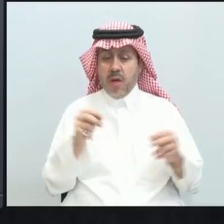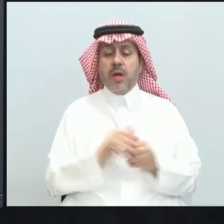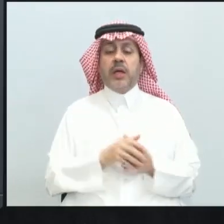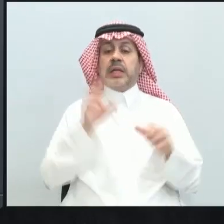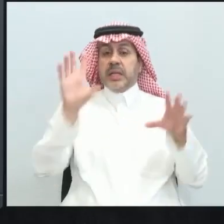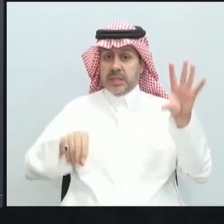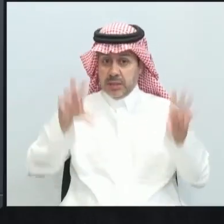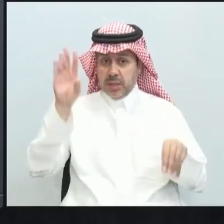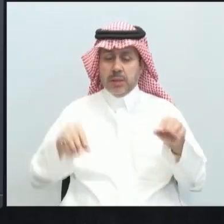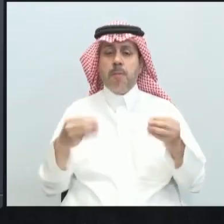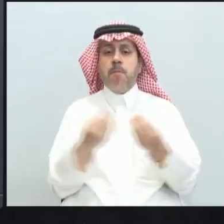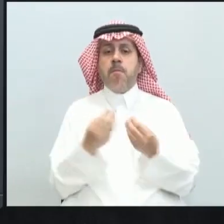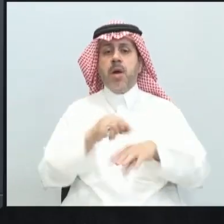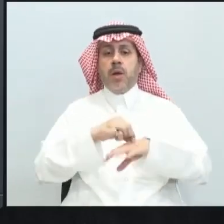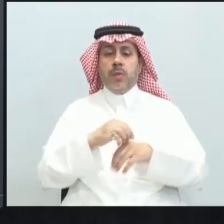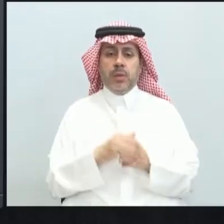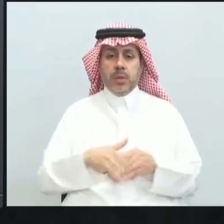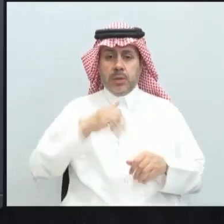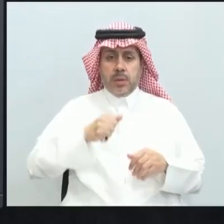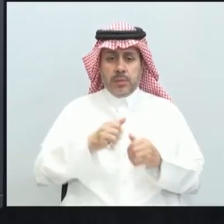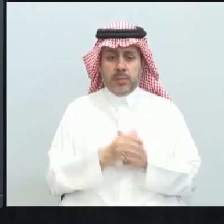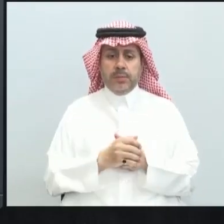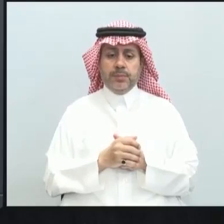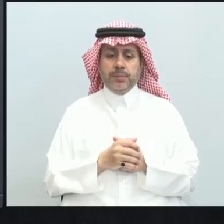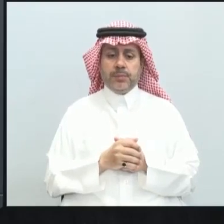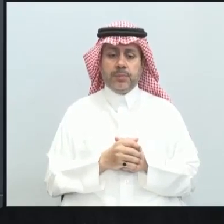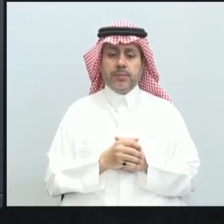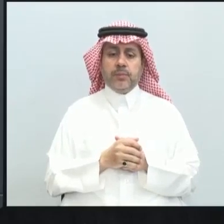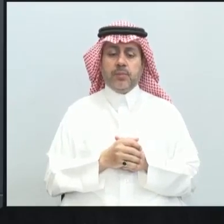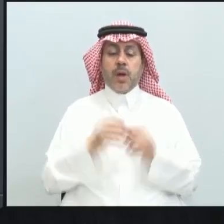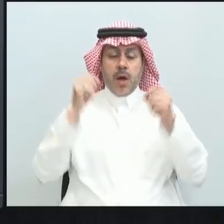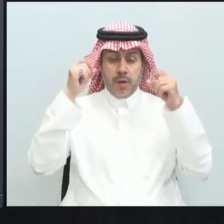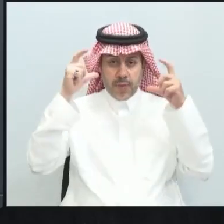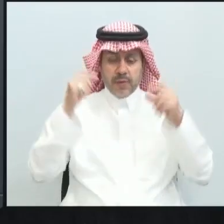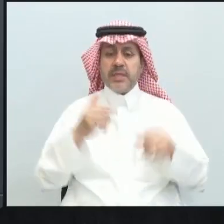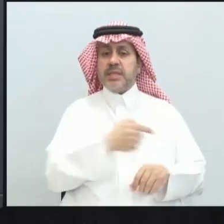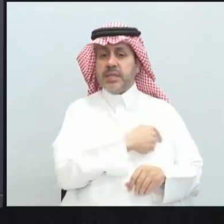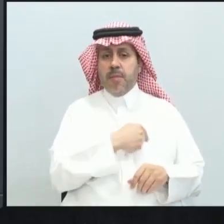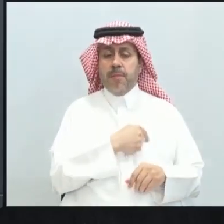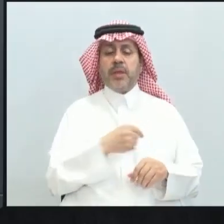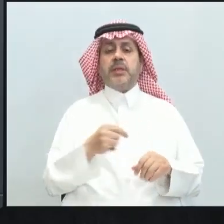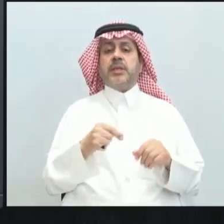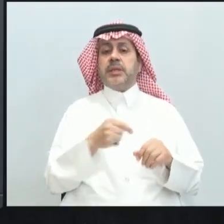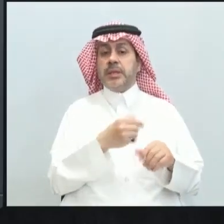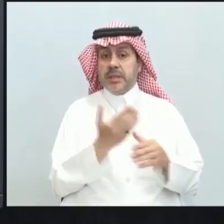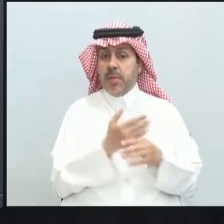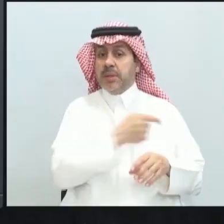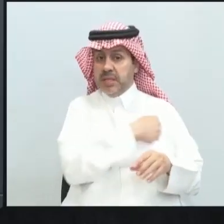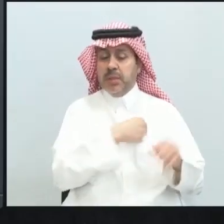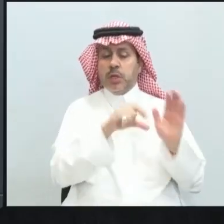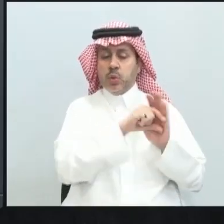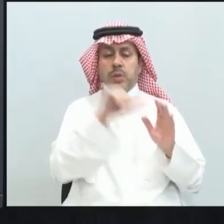قومه عليه السلام اذا هنا ايها الطلاب الطالبات عرفنا سبب تسميت هذه السوره